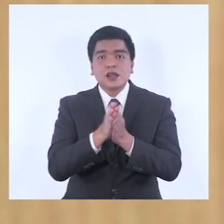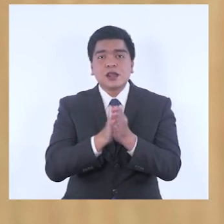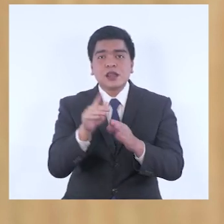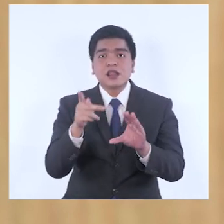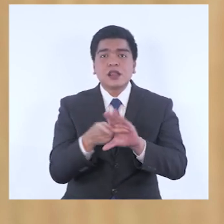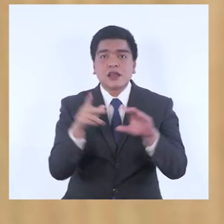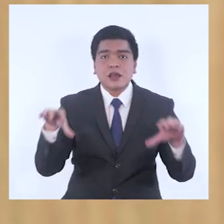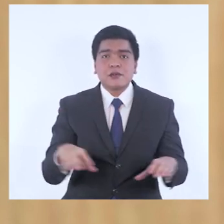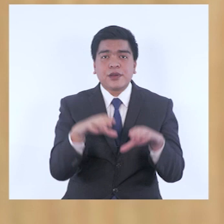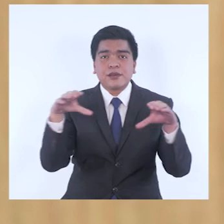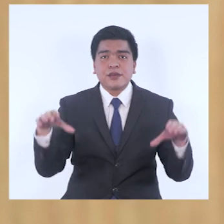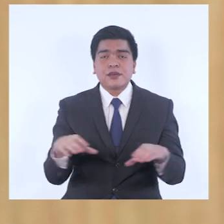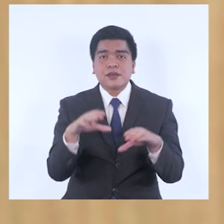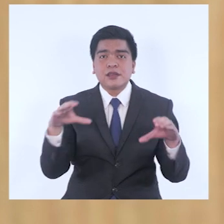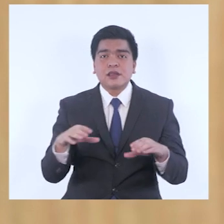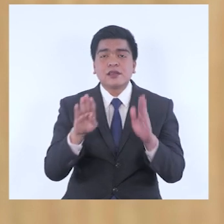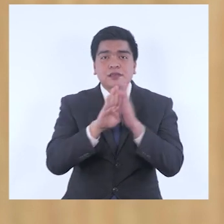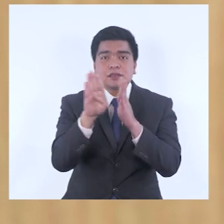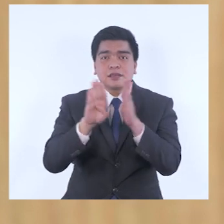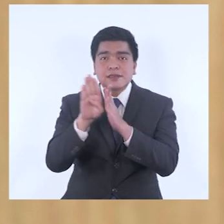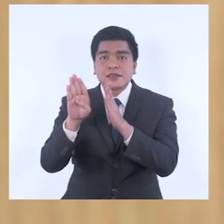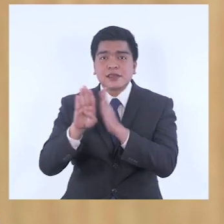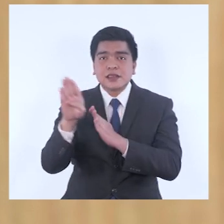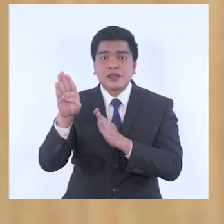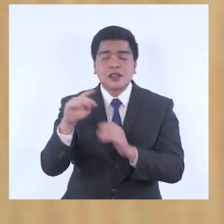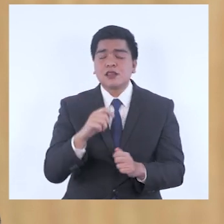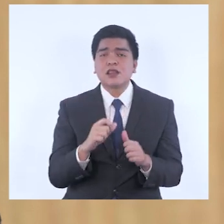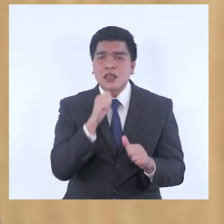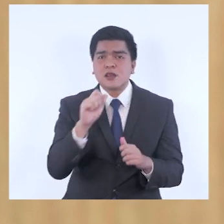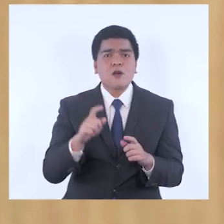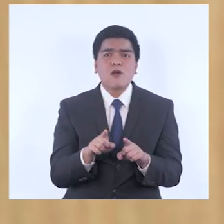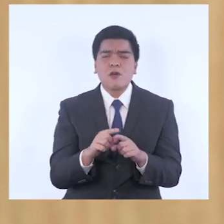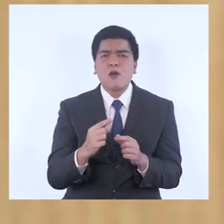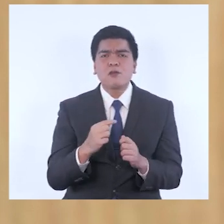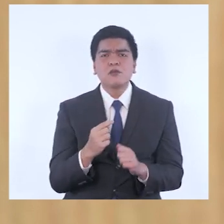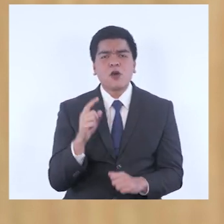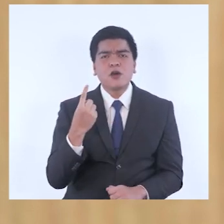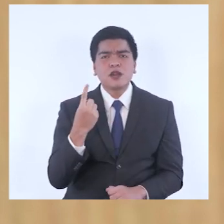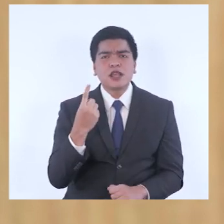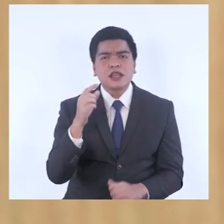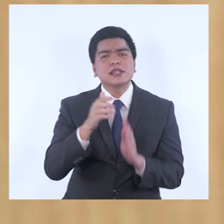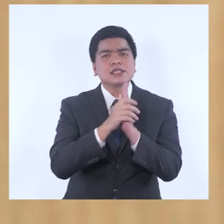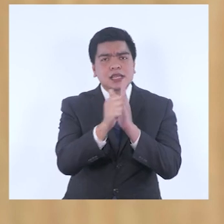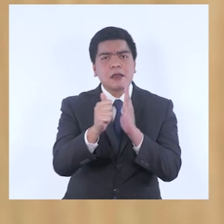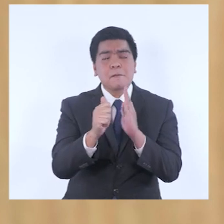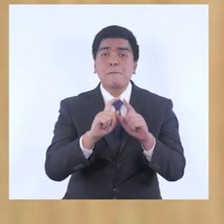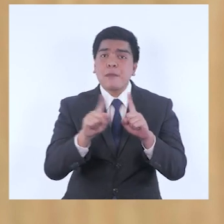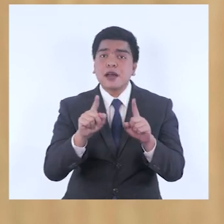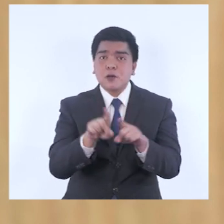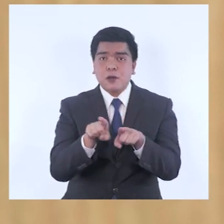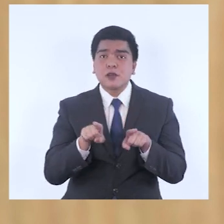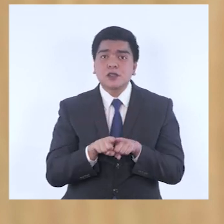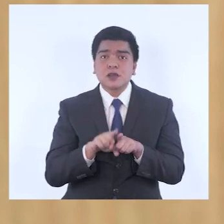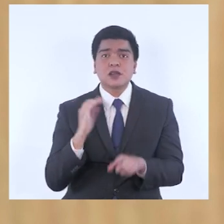ng ating kasanayan kundi ganun din para maging mapalad tayo sa dakilang araw. Sa lahat po ng